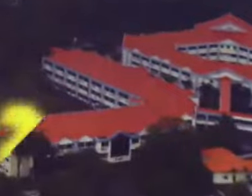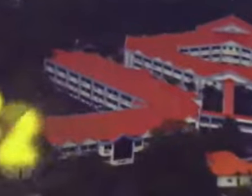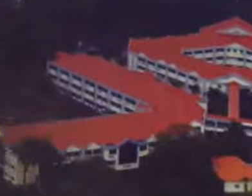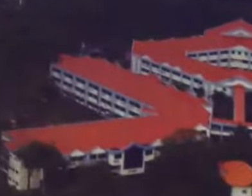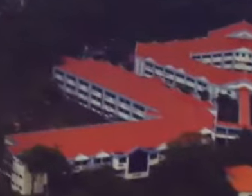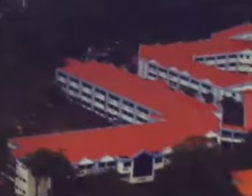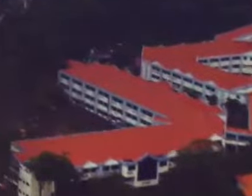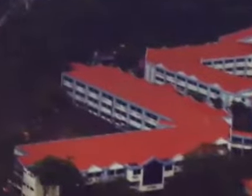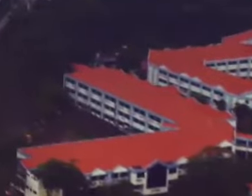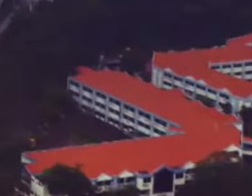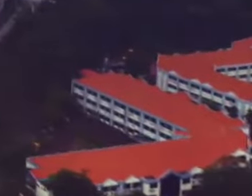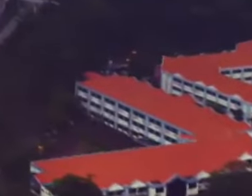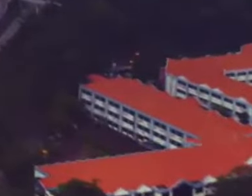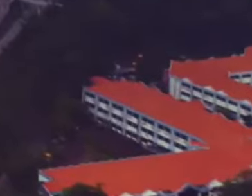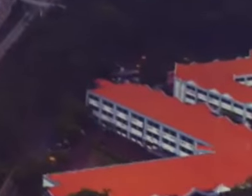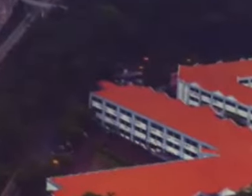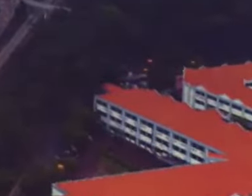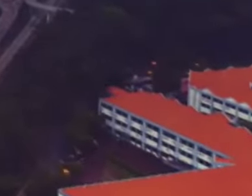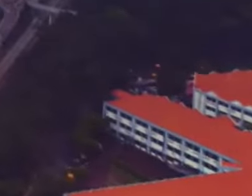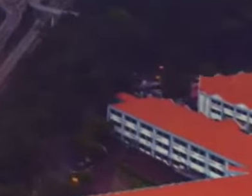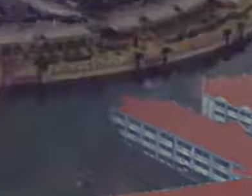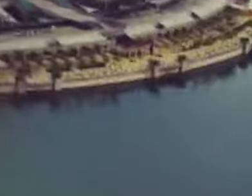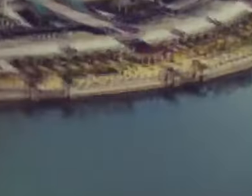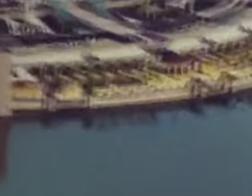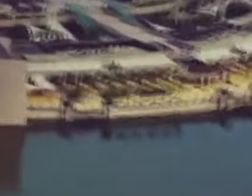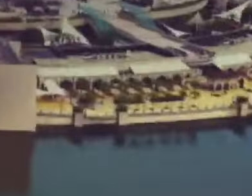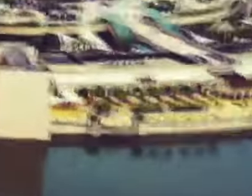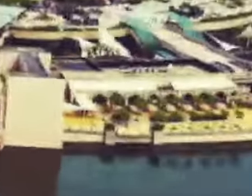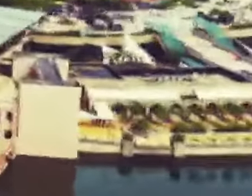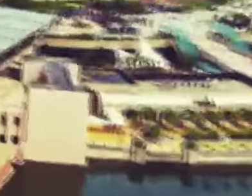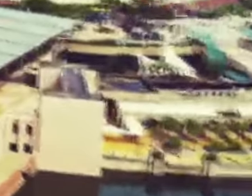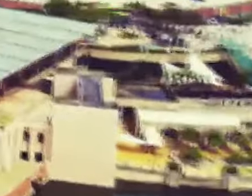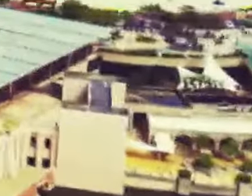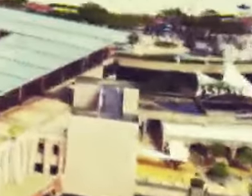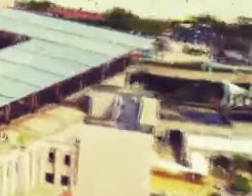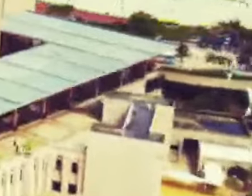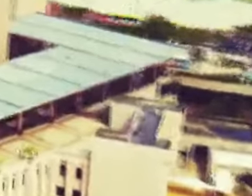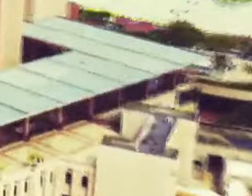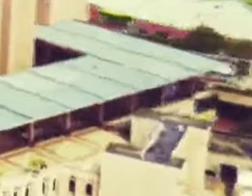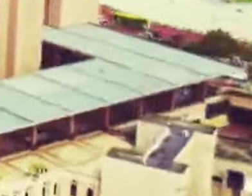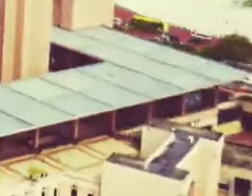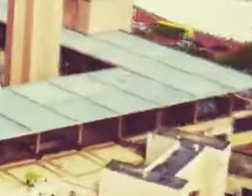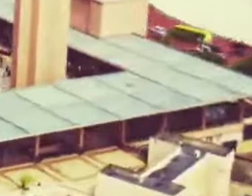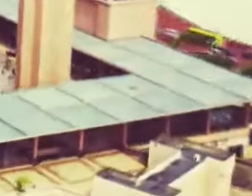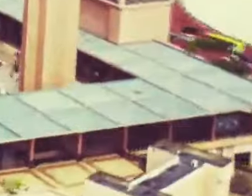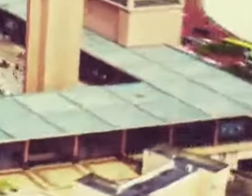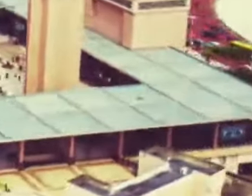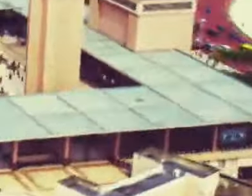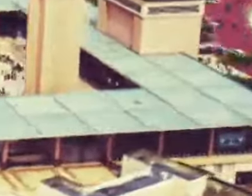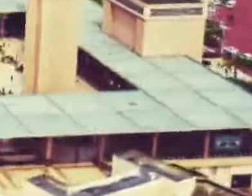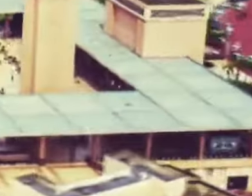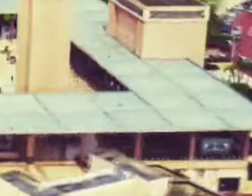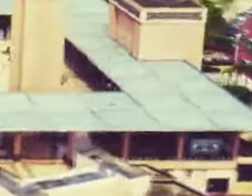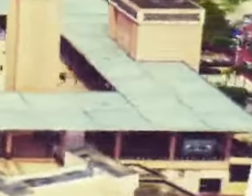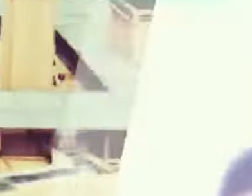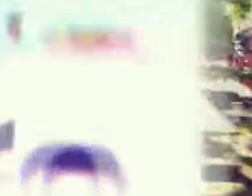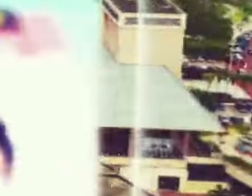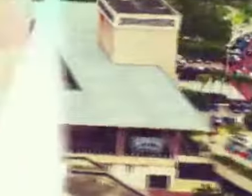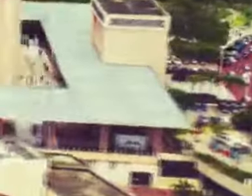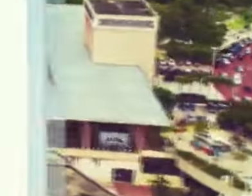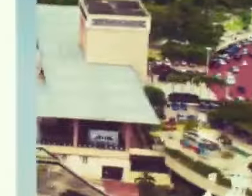pada 5 November 2022. Tarikh mengundi awal pada 15 November